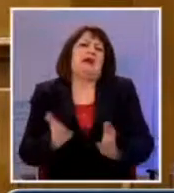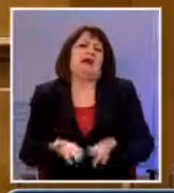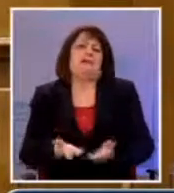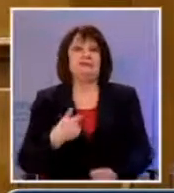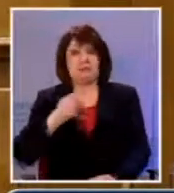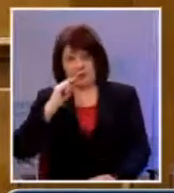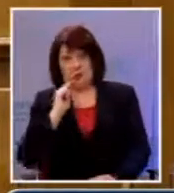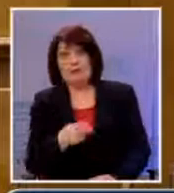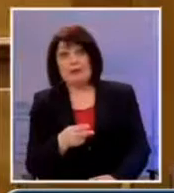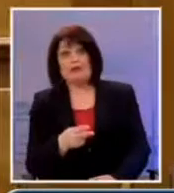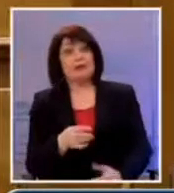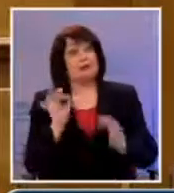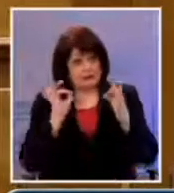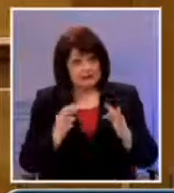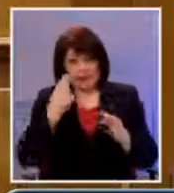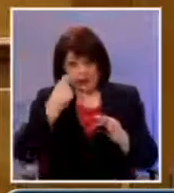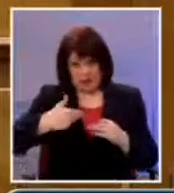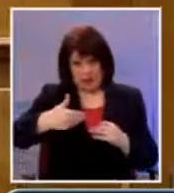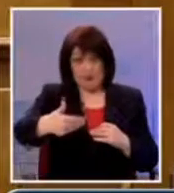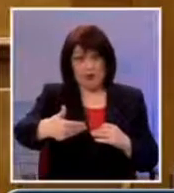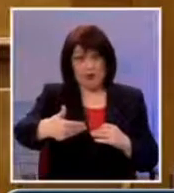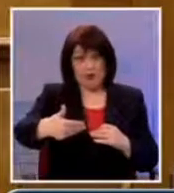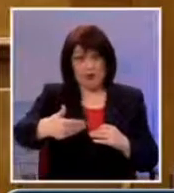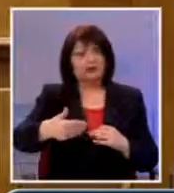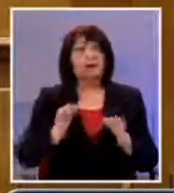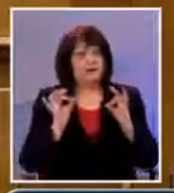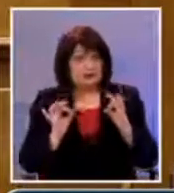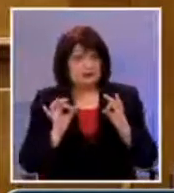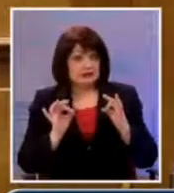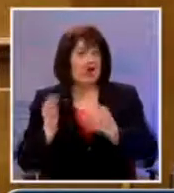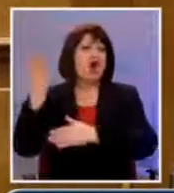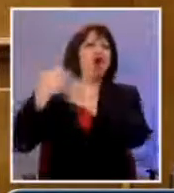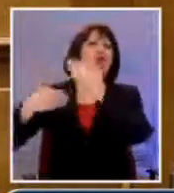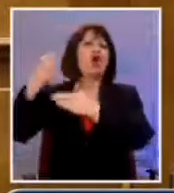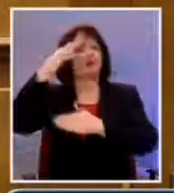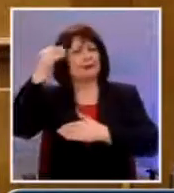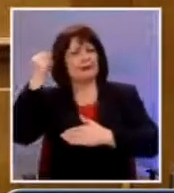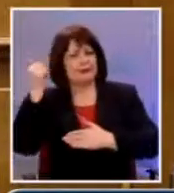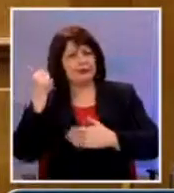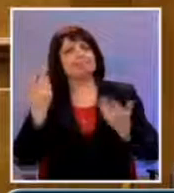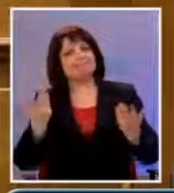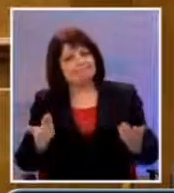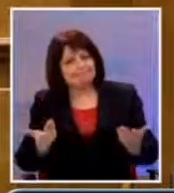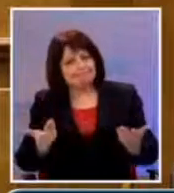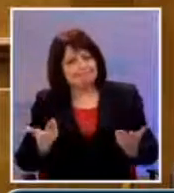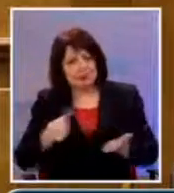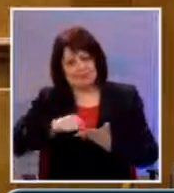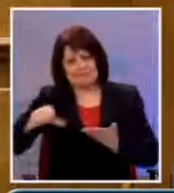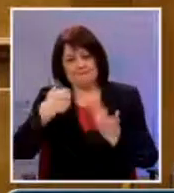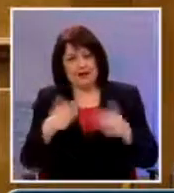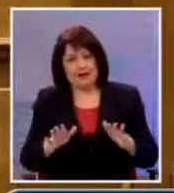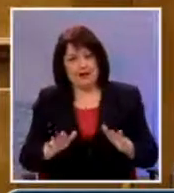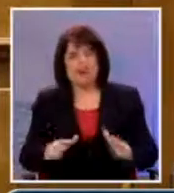Απαντώ, βεβαίως να κοιτάξεις το μέλλον, λέγοντας έχουν περάσει και χρόνια, το ξεχάσαμε, ή λέγοντας ότι έχουν αποπληρωθεί κτλ.